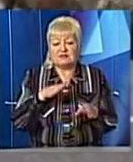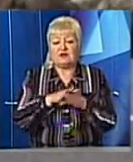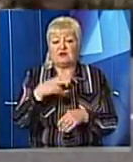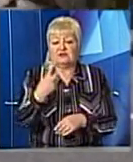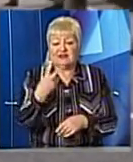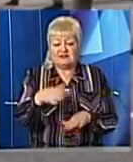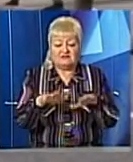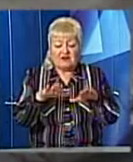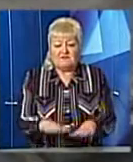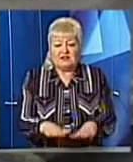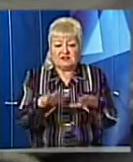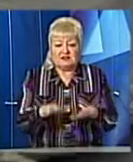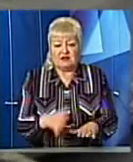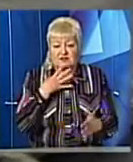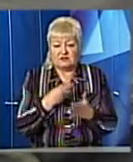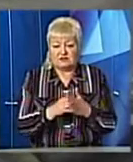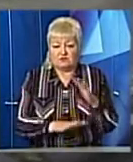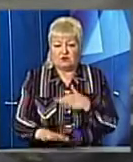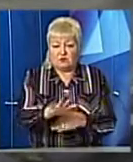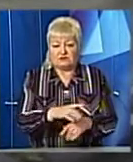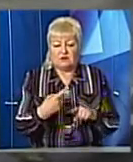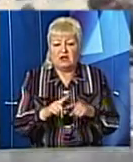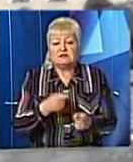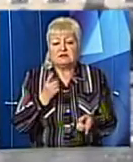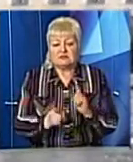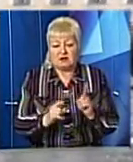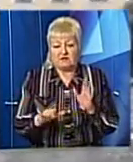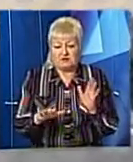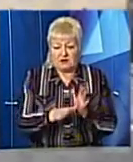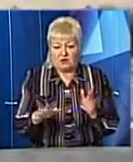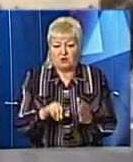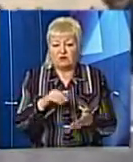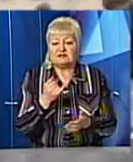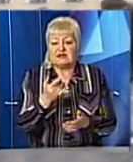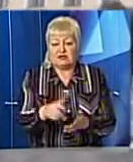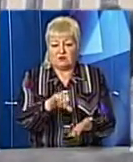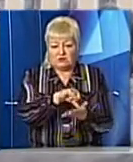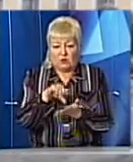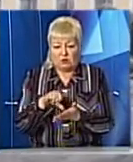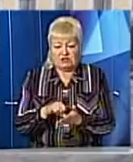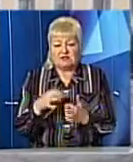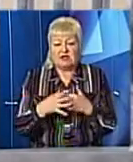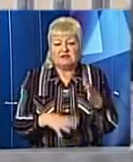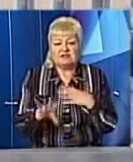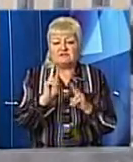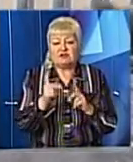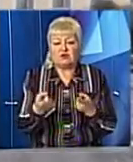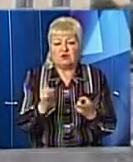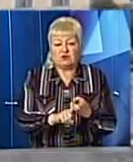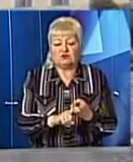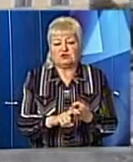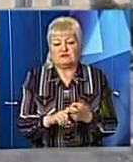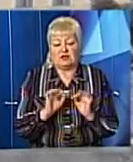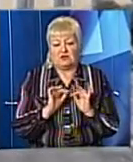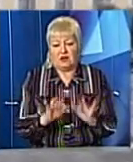на Строєвому плацу. Наразі це є справжнім рекордом за кількості учасників серед всіх, хто долучився до флешмобу